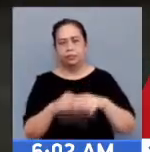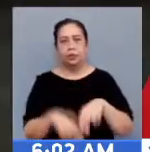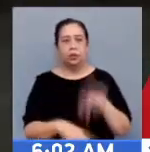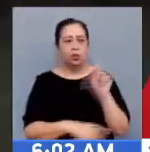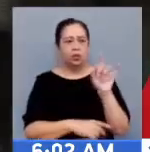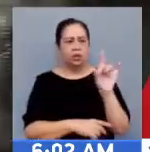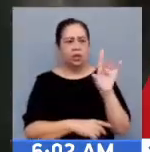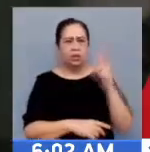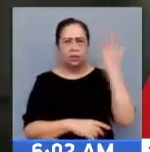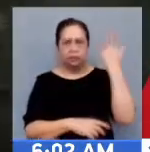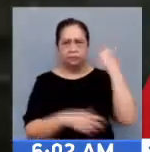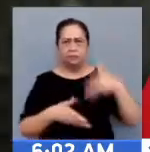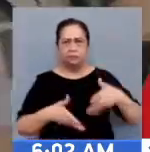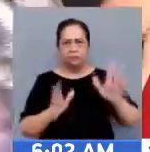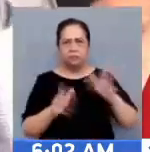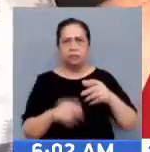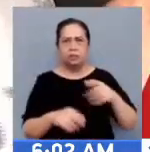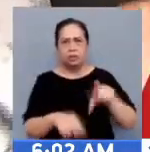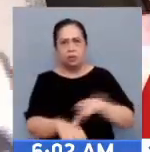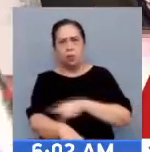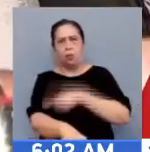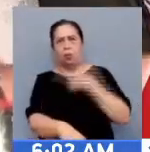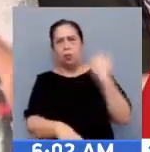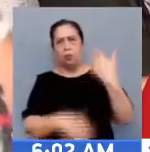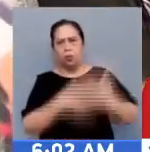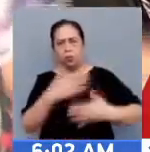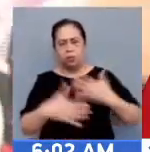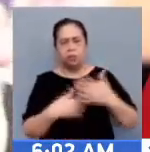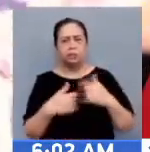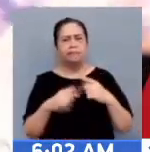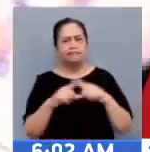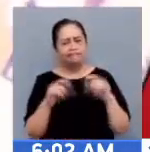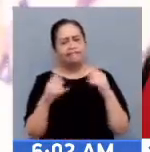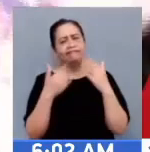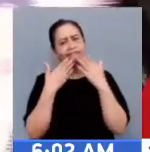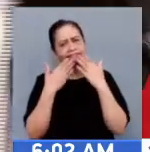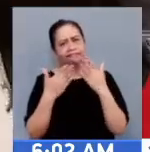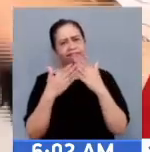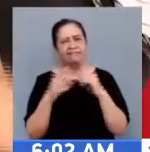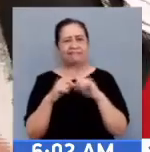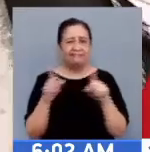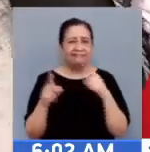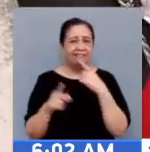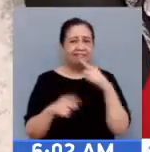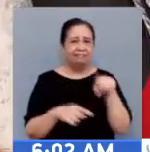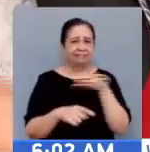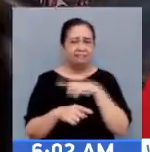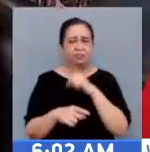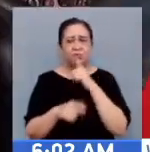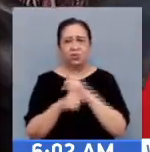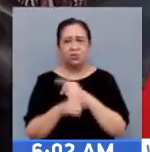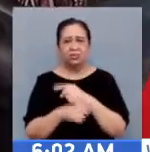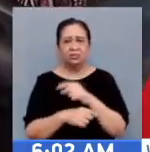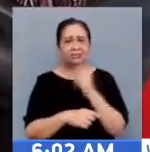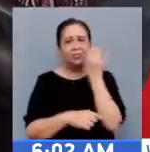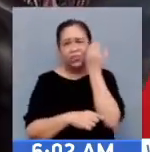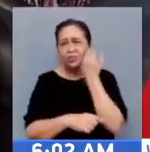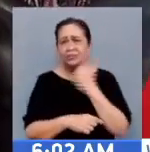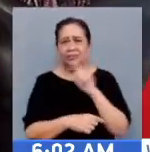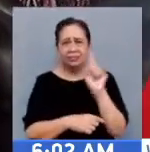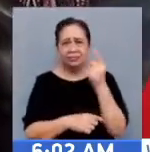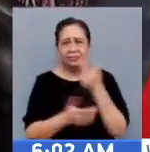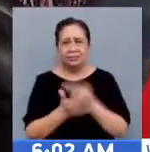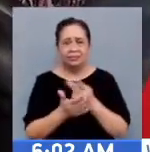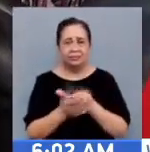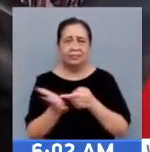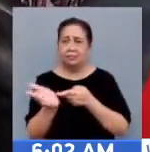ang dagdag pamasahe sa mga jeep. Nagpapasalamat ang mga chuper pero anila, talagang kulang pa rin. Kaya totoo lang ko, kulang ko